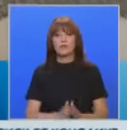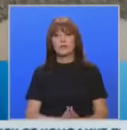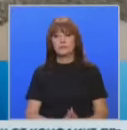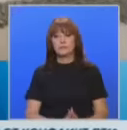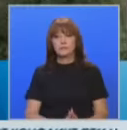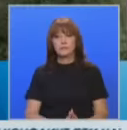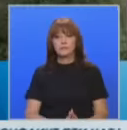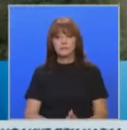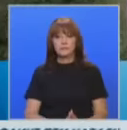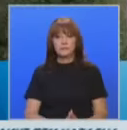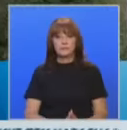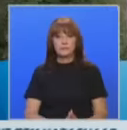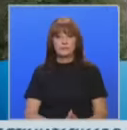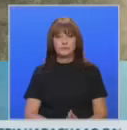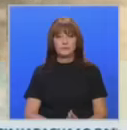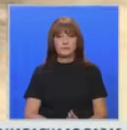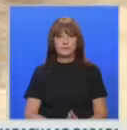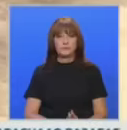Николова и Боян Манолов.